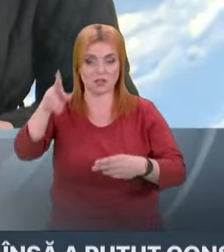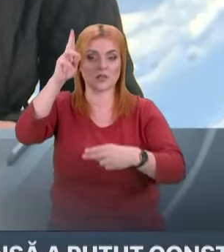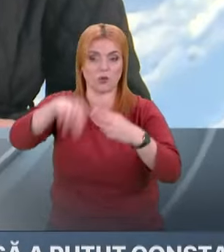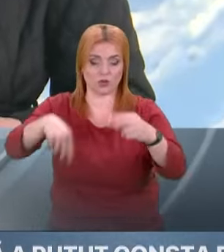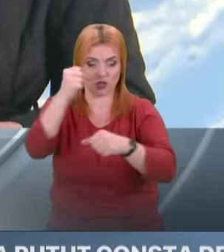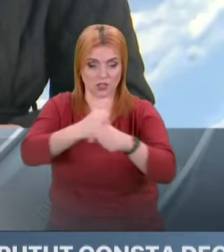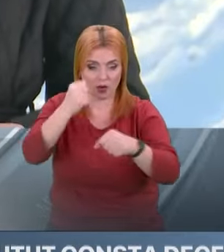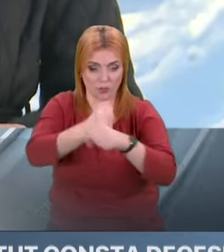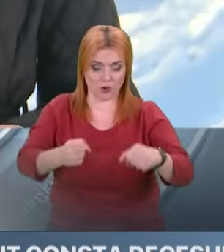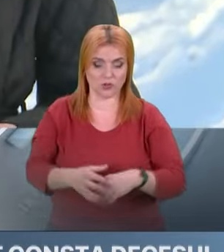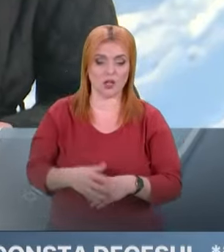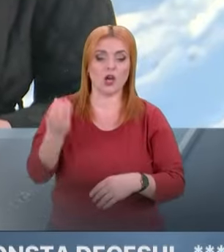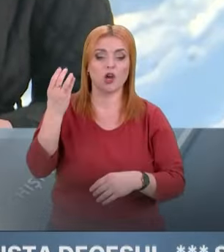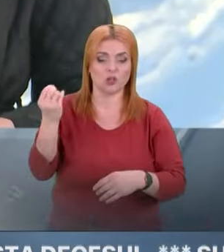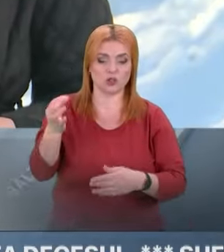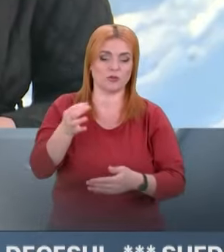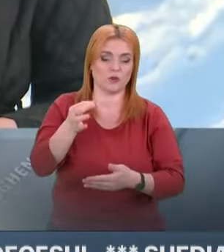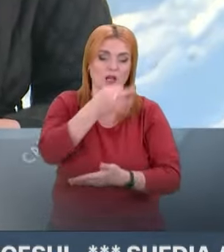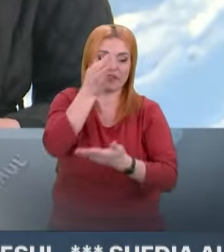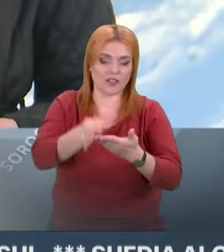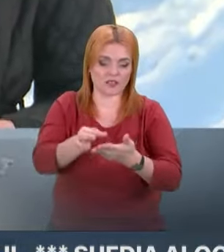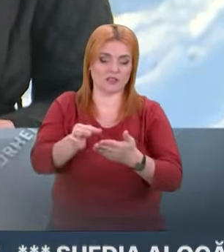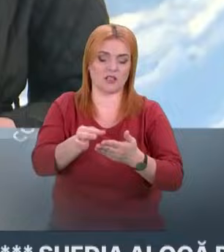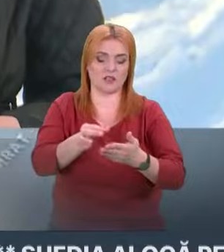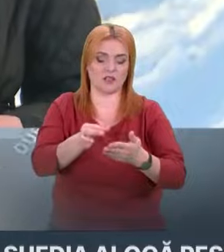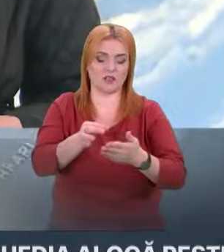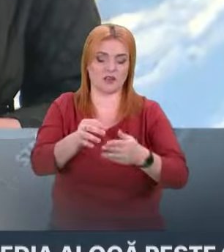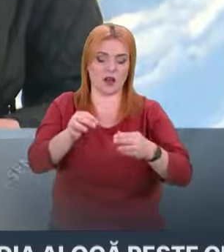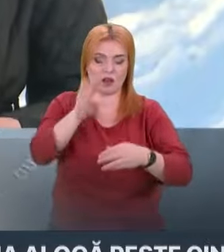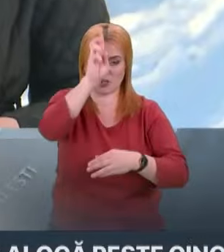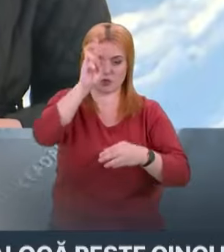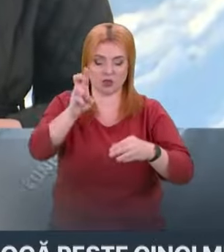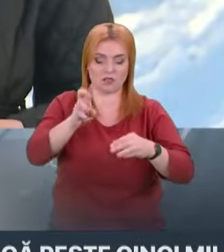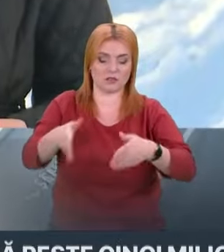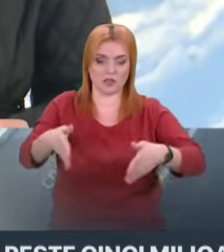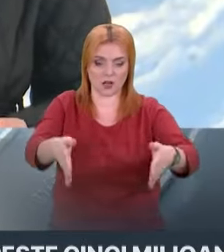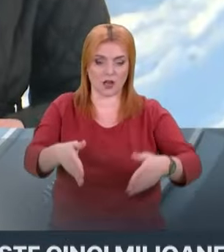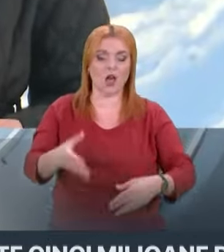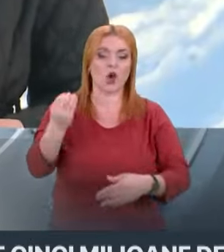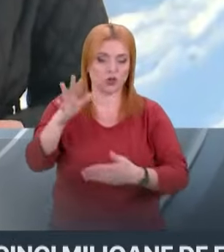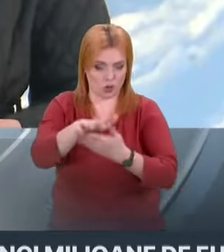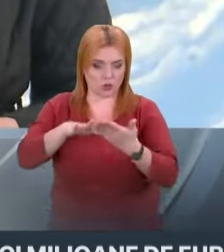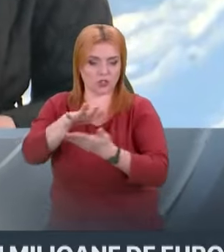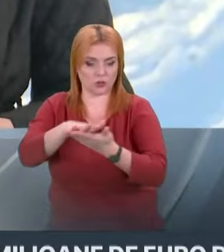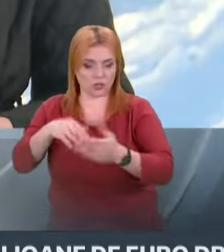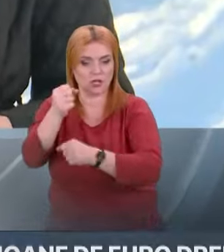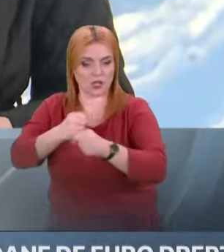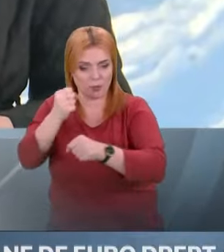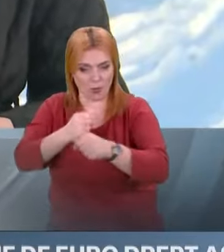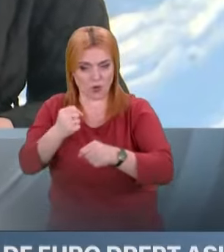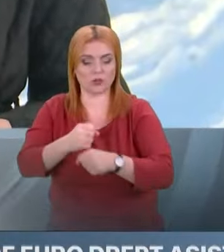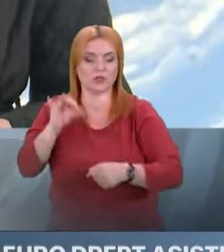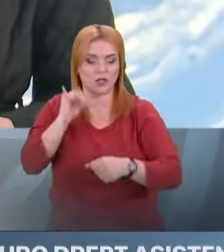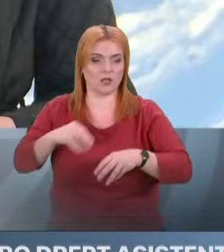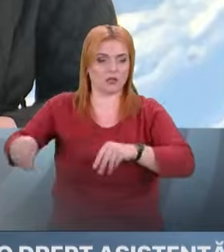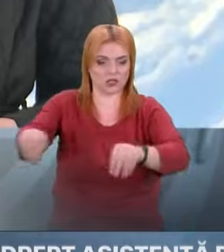timp, responsabilii de la Administrația de Stat a Drumurilor continuă lucrările de dezăpezire și împrăștire a materialului